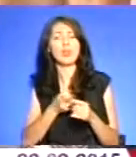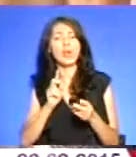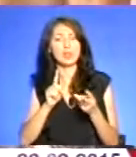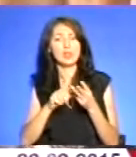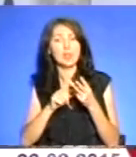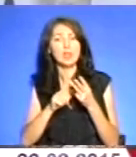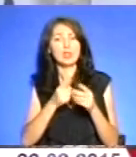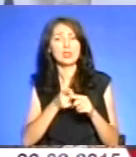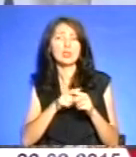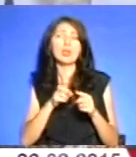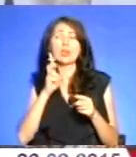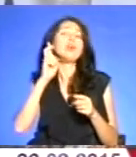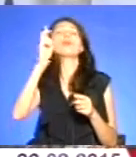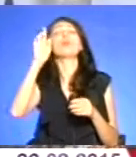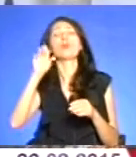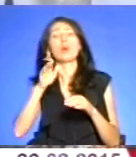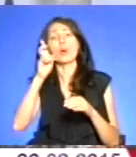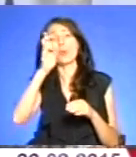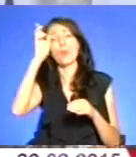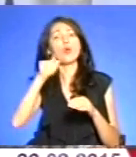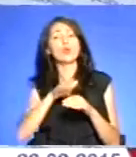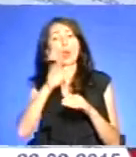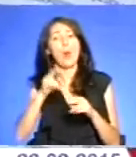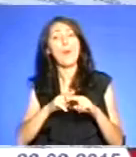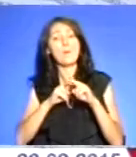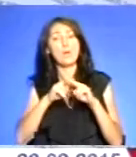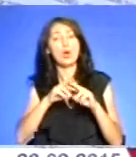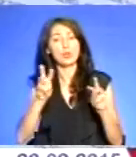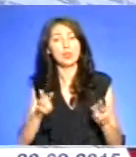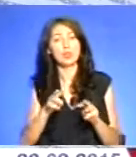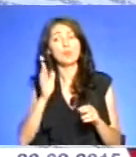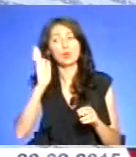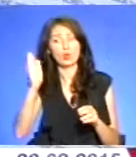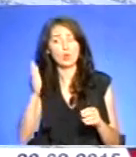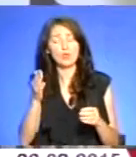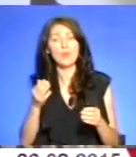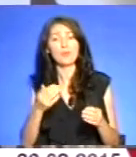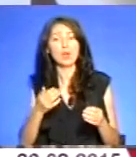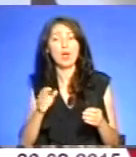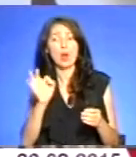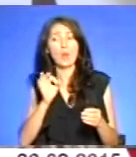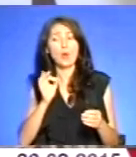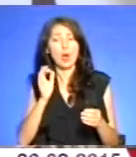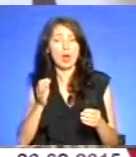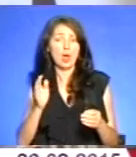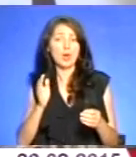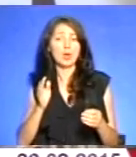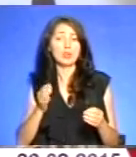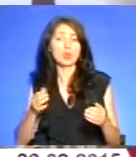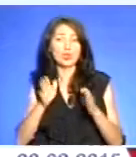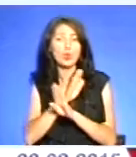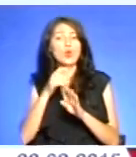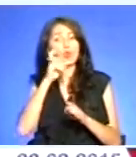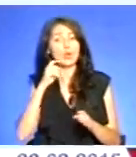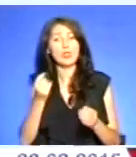що все буде добре. Пророцтва стосовно майбутньої долі нашої держави з'явилися у романі не випадково. Їх автор почув під час свого